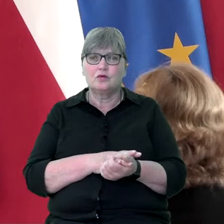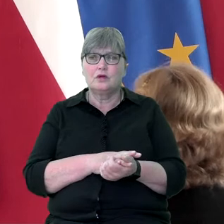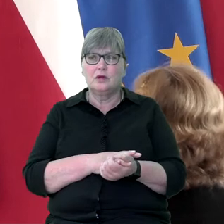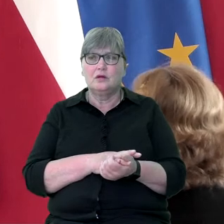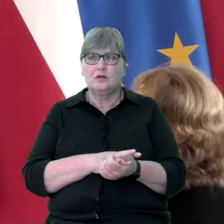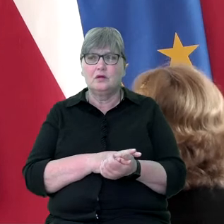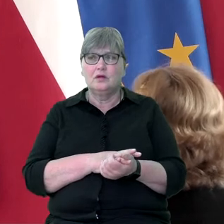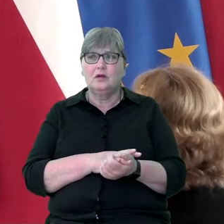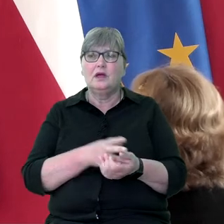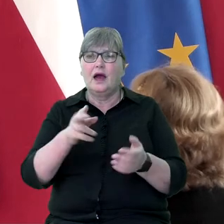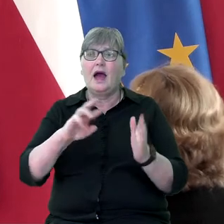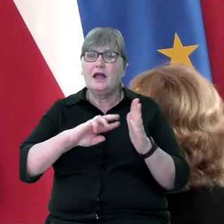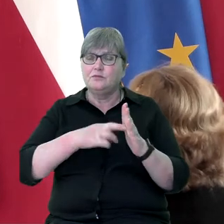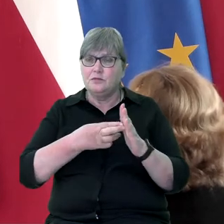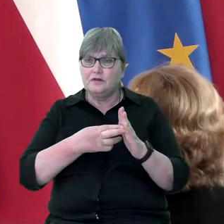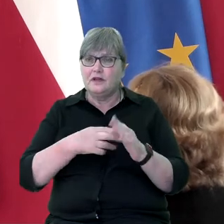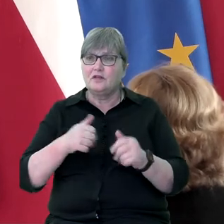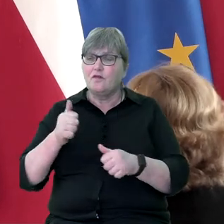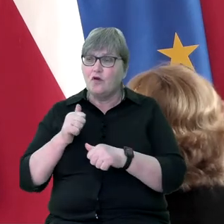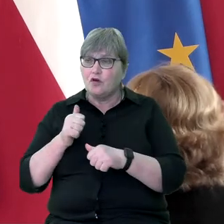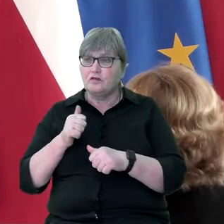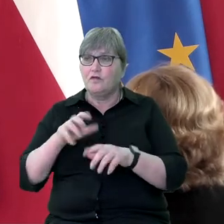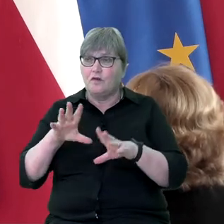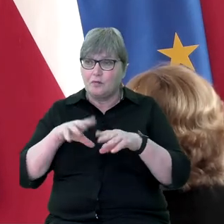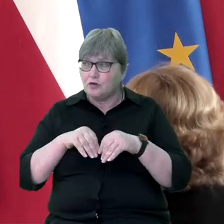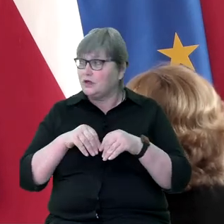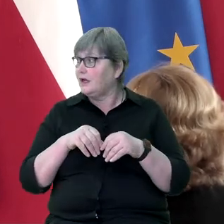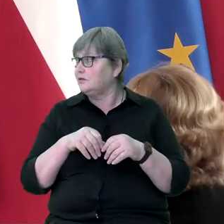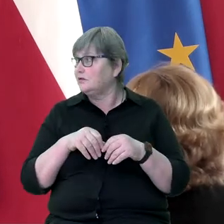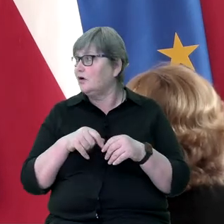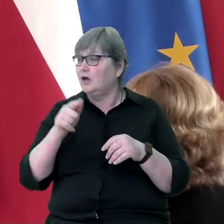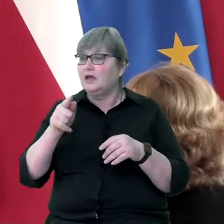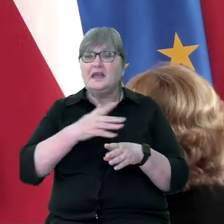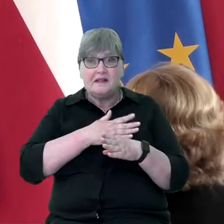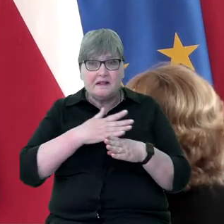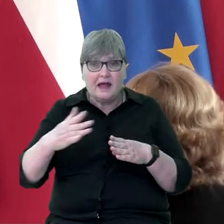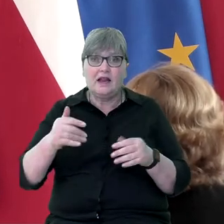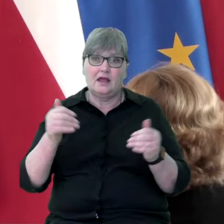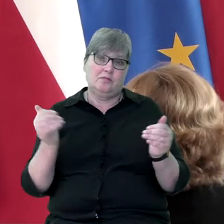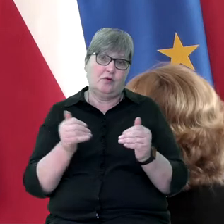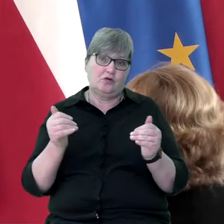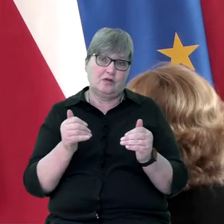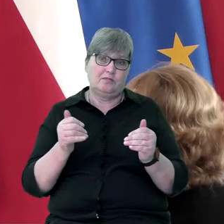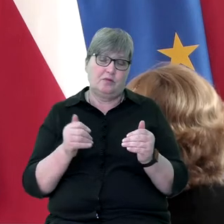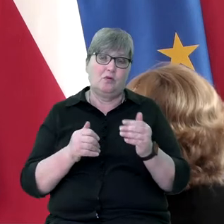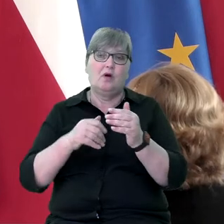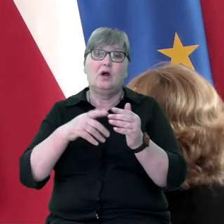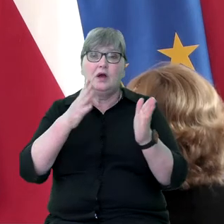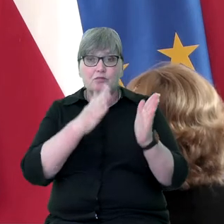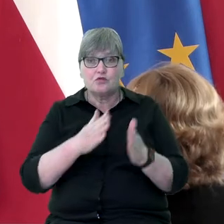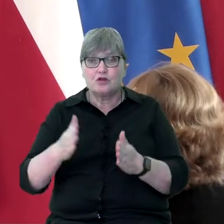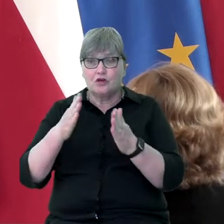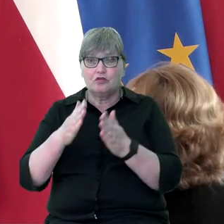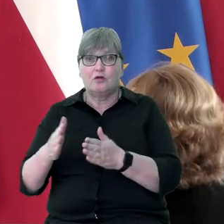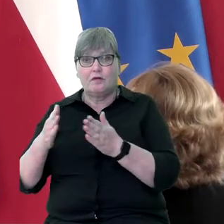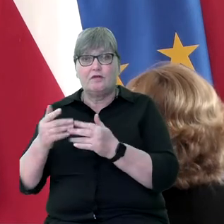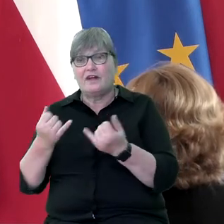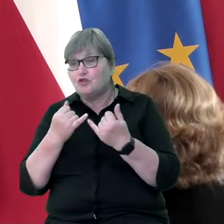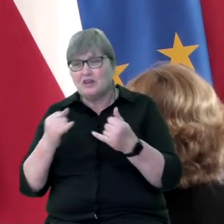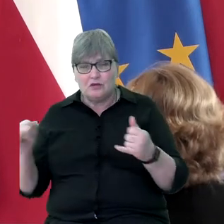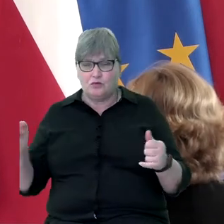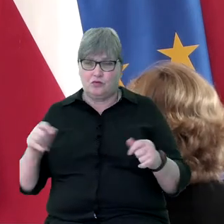administracji wojskowej w świetle przedwojennych przepisów prawa. No i dzięki temu można było tworzyć struktury administracyjne